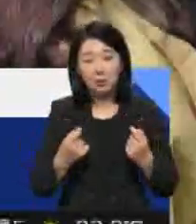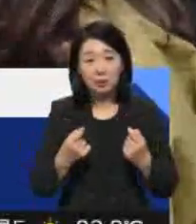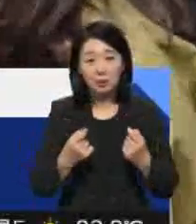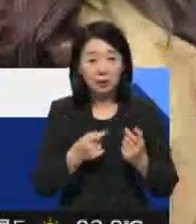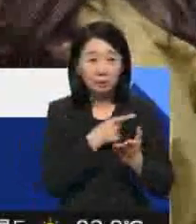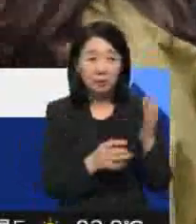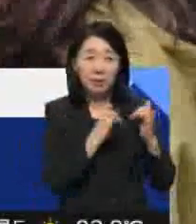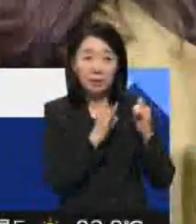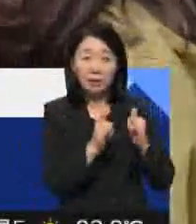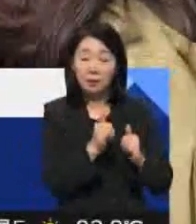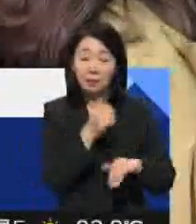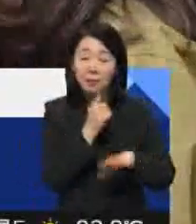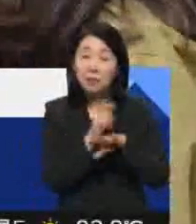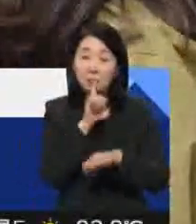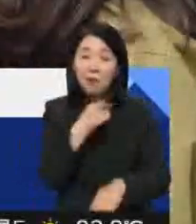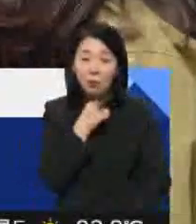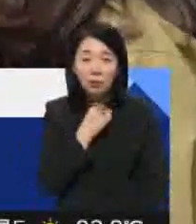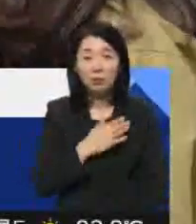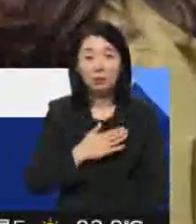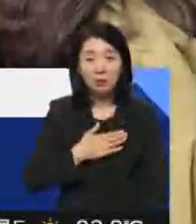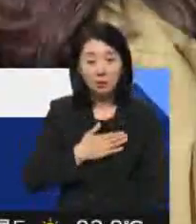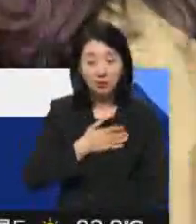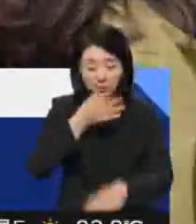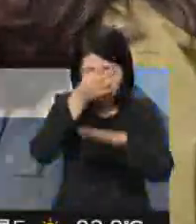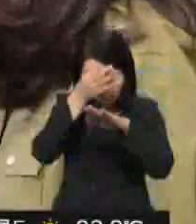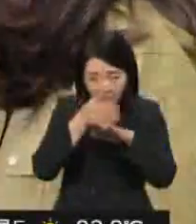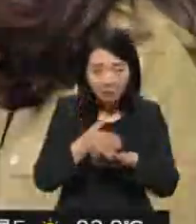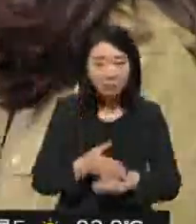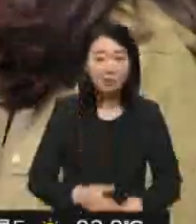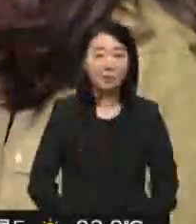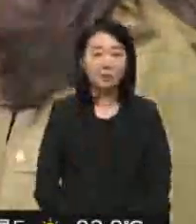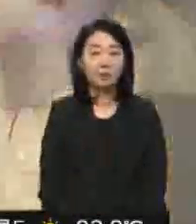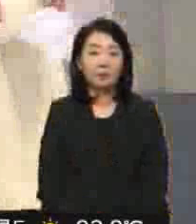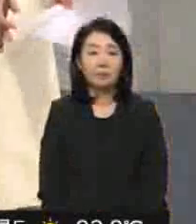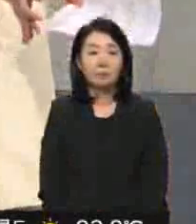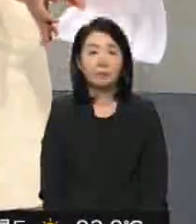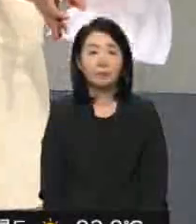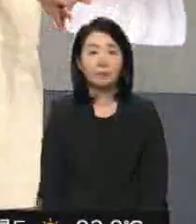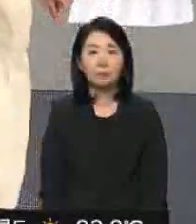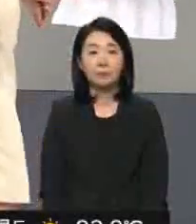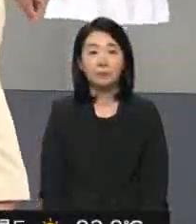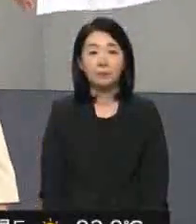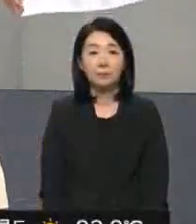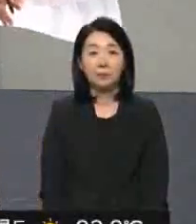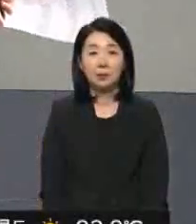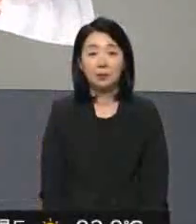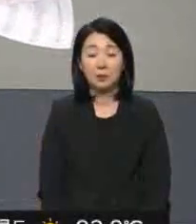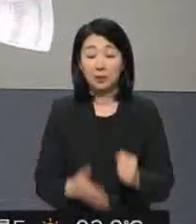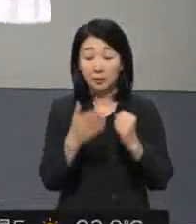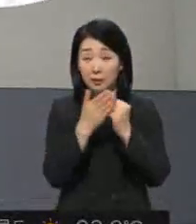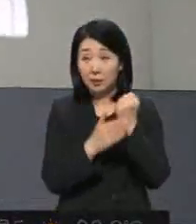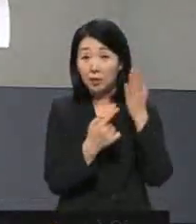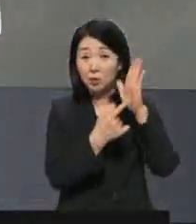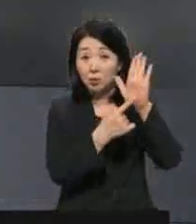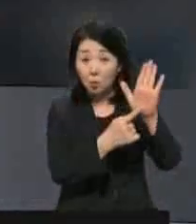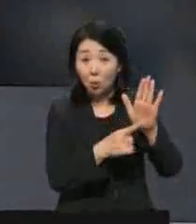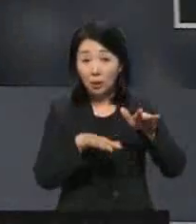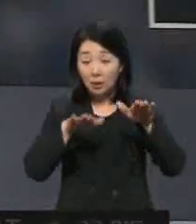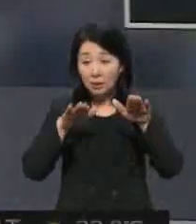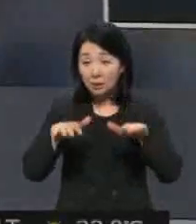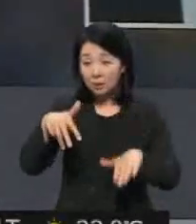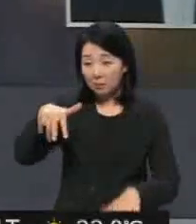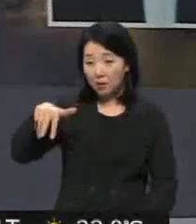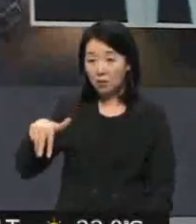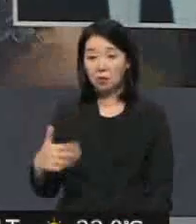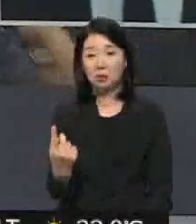없으세요? 진짜 정말로 죄송합니다. 네, 앞서 공개된 사진으로는 지금의